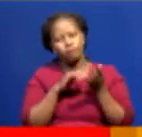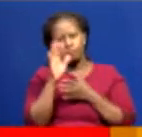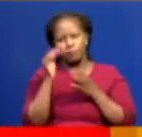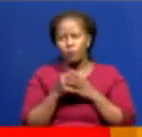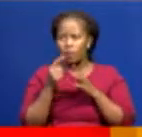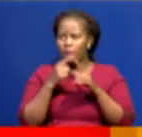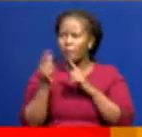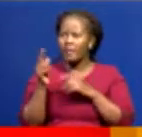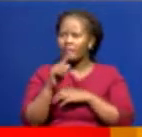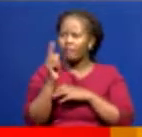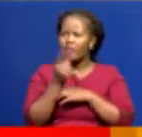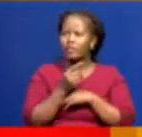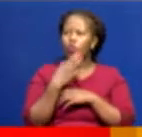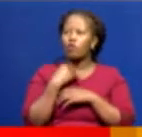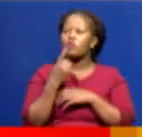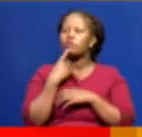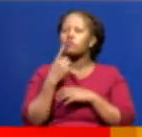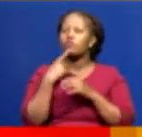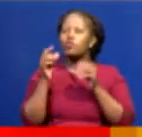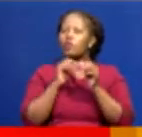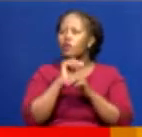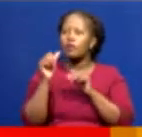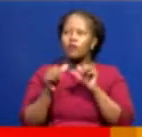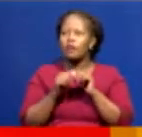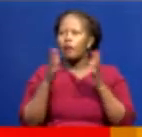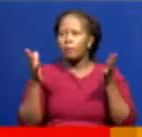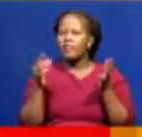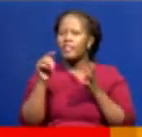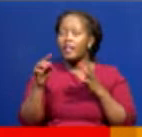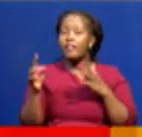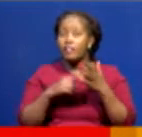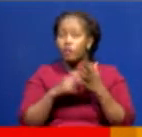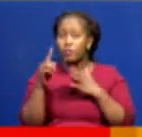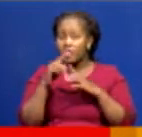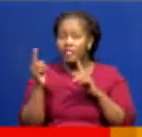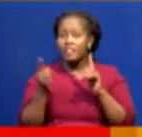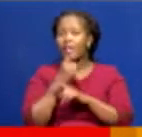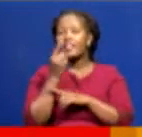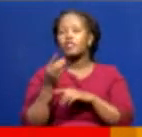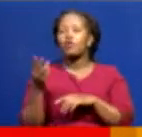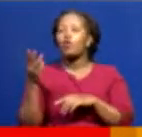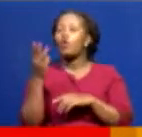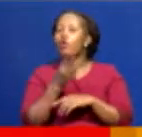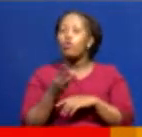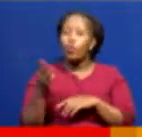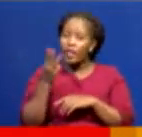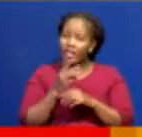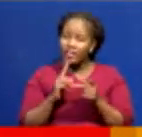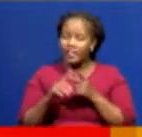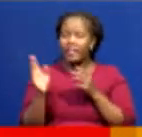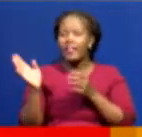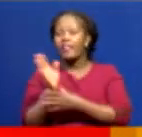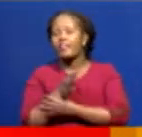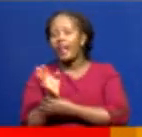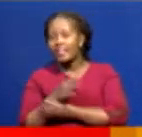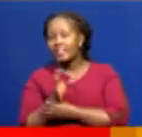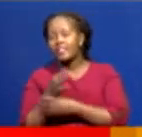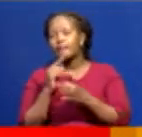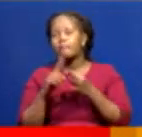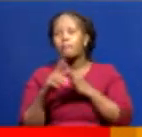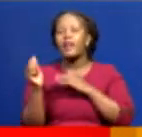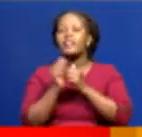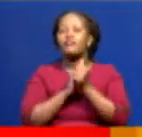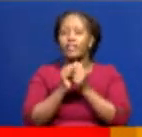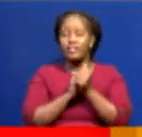Lakini kwa sasa ningependa tuzungumzie hili swala wiki hii, kuanzia siku ya Jumatano, Alhamisi na Ijumaa. Tunatarajia kwamba upande